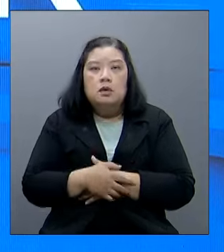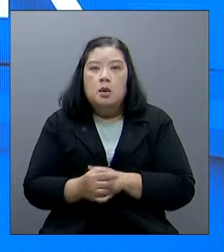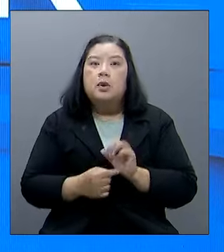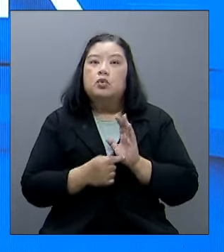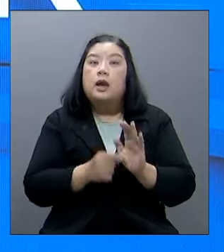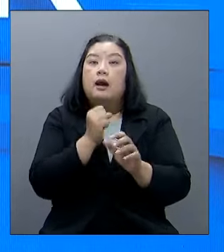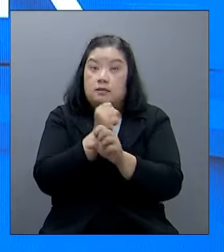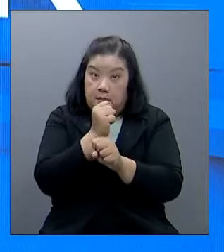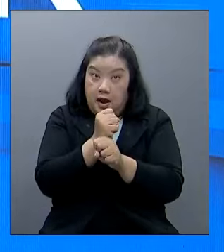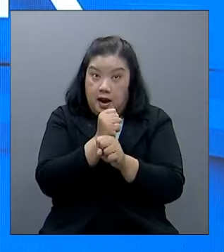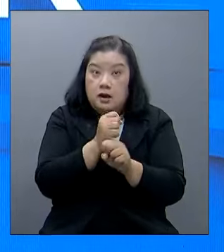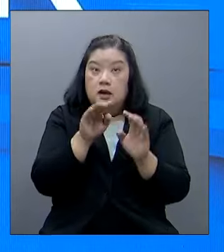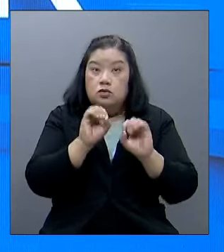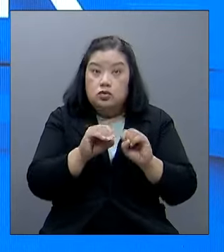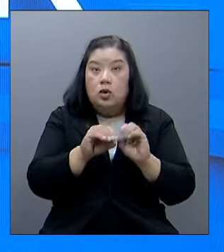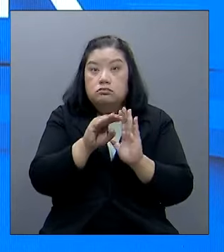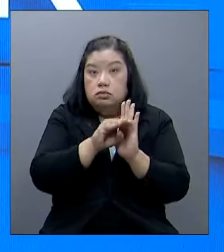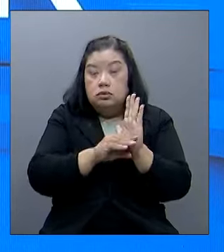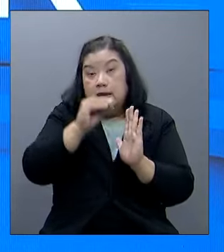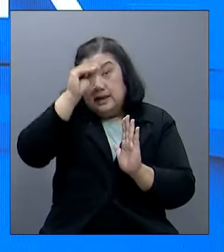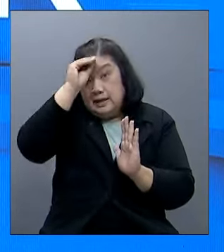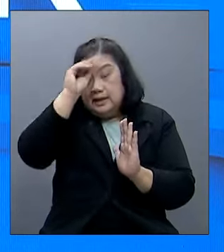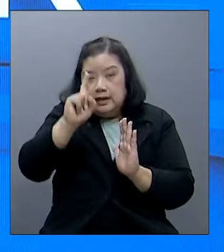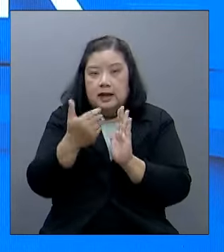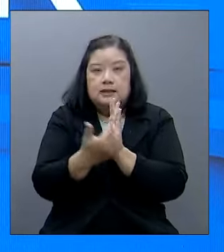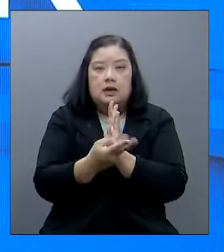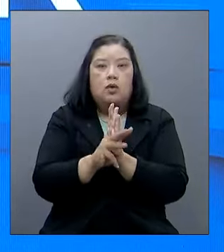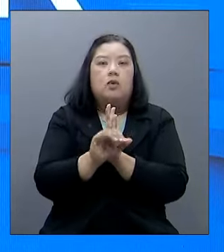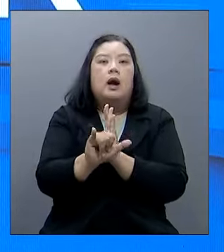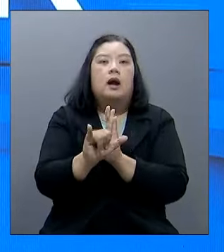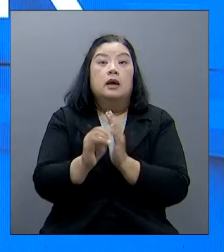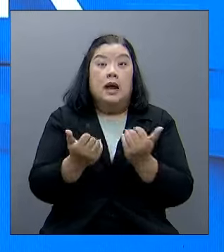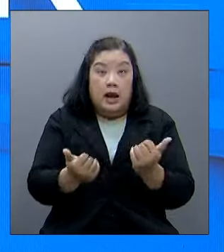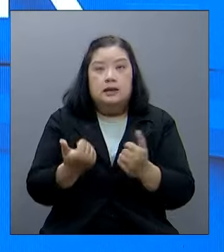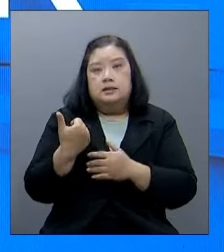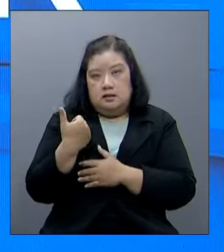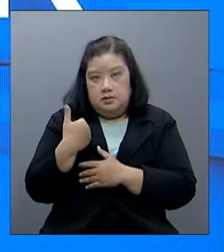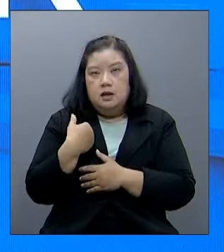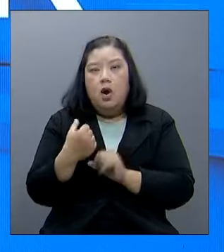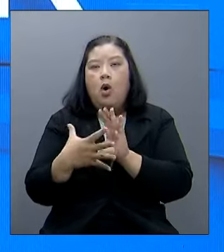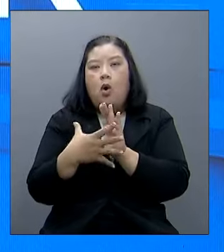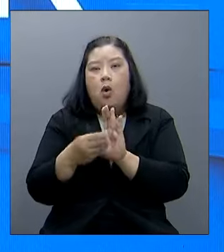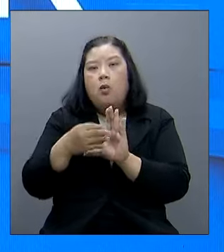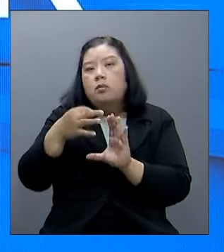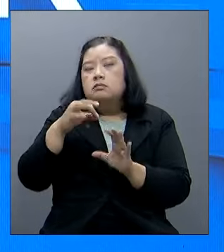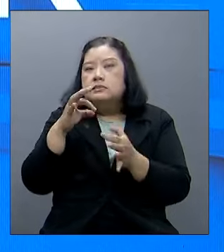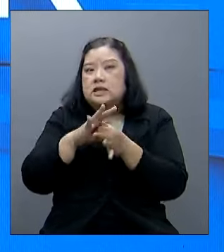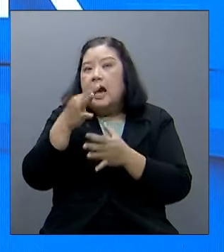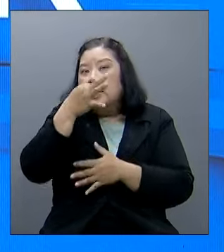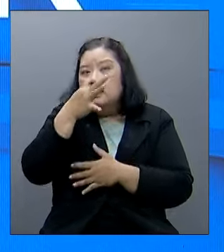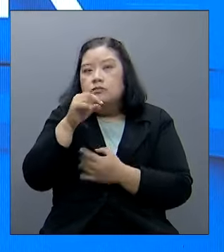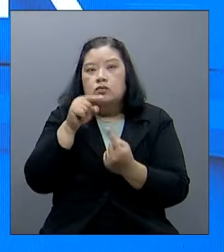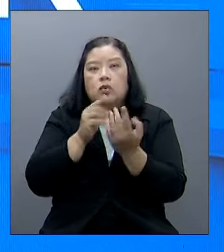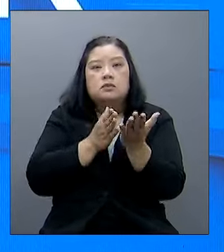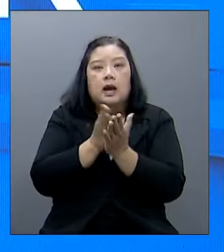จนี้ที่จังหวัดหนองคายค่ะที่จังหวัดหนองคายเขามีการฝึกอบรมทักษะวิชาชีพโรงแรมนะคะที่มีชื่อว่า